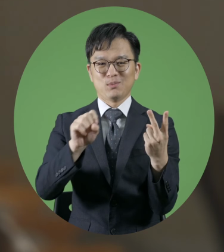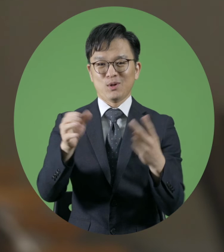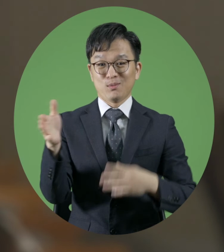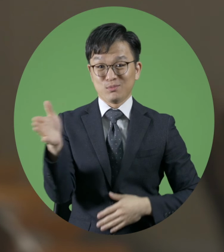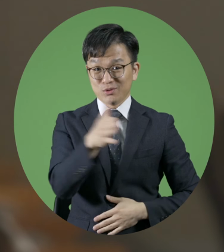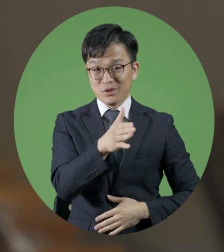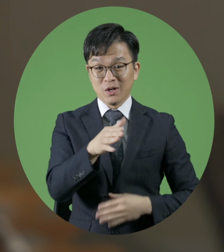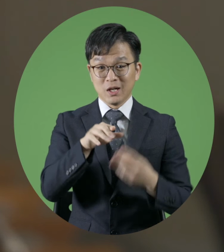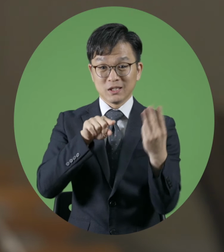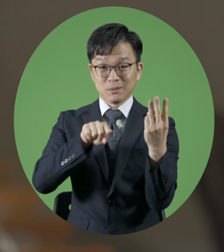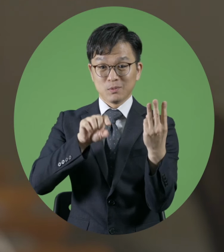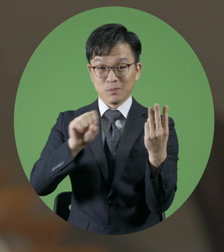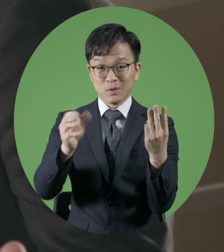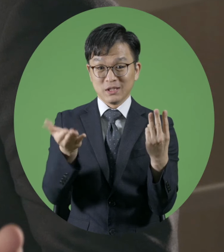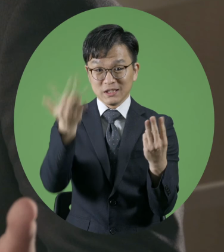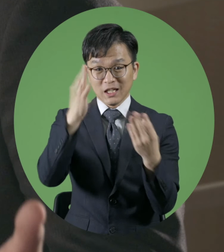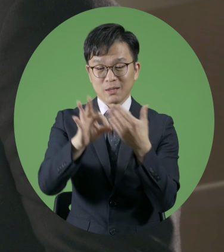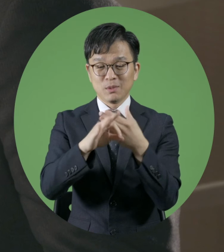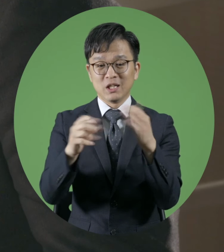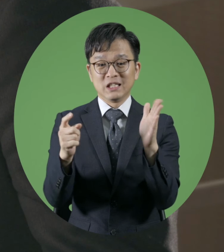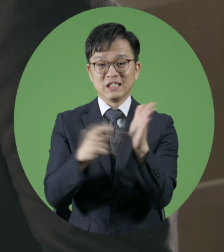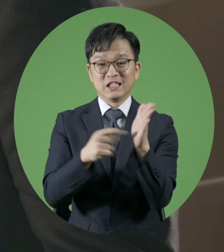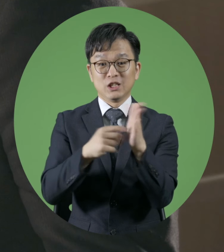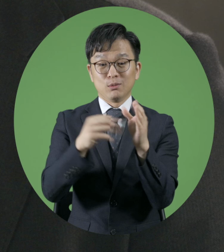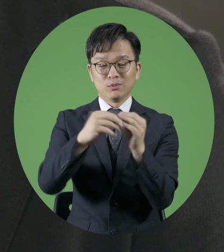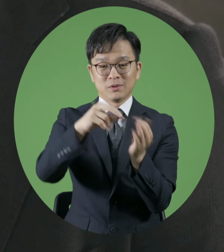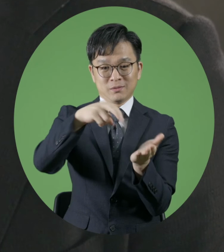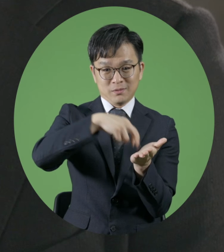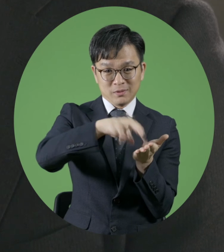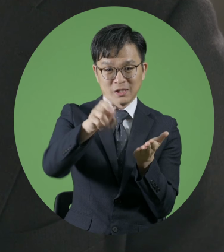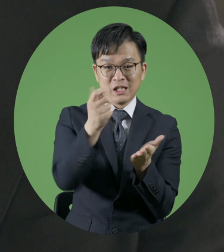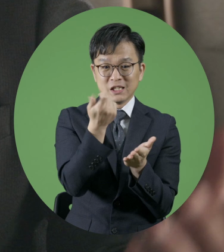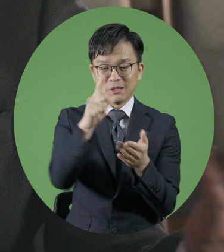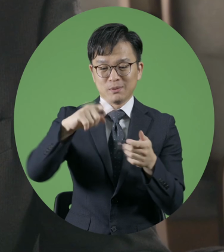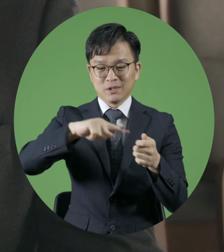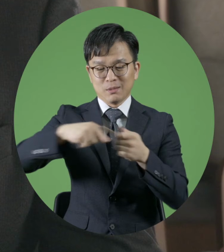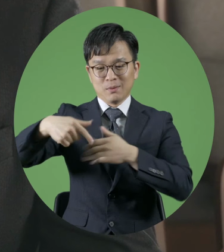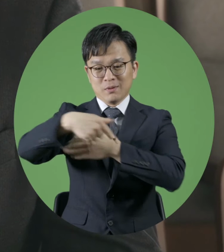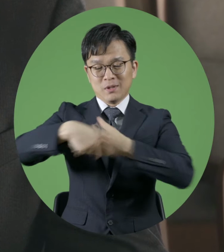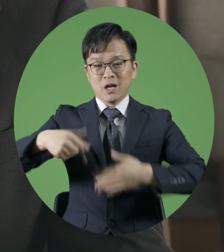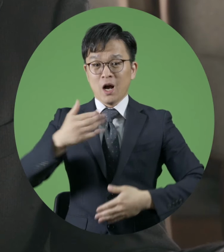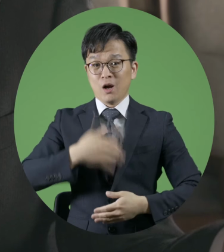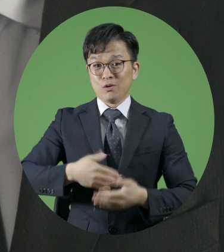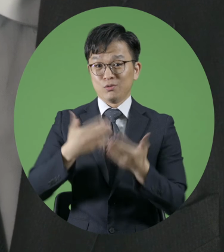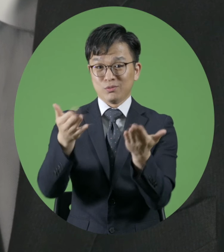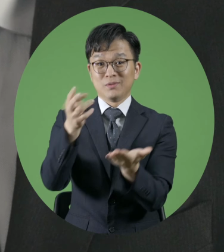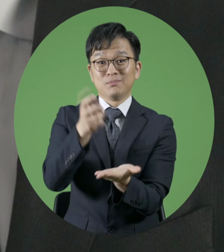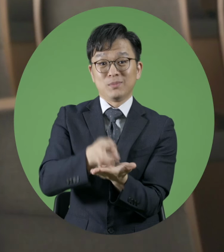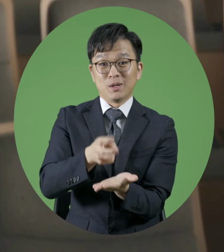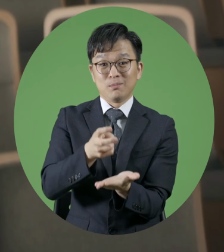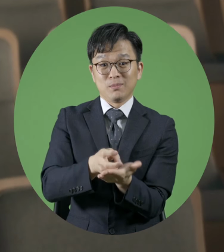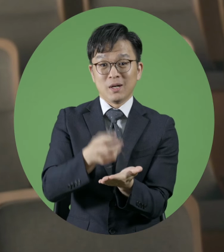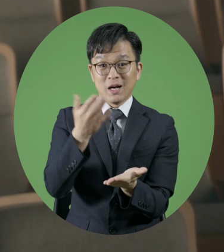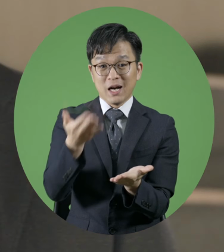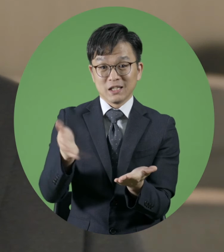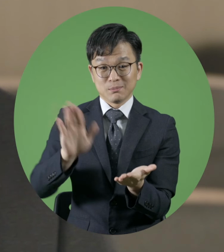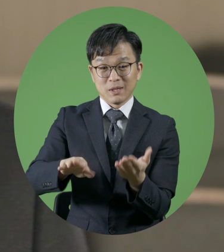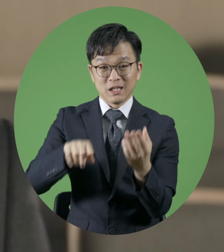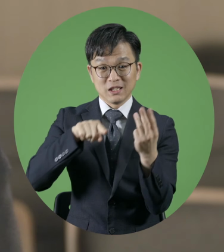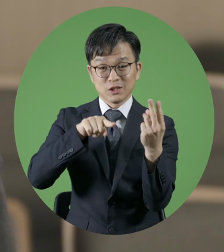현재 규모 2.0 이상부터 규모 3.0 이상은 재난 문자와 TV 자막 방송으로 툭.